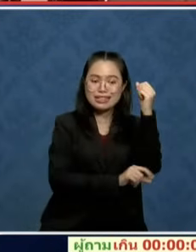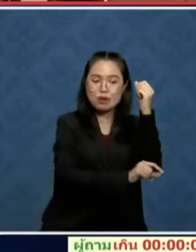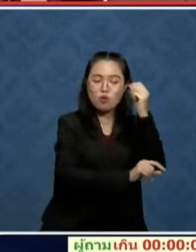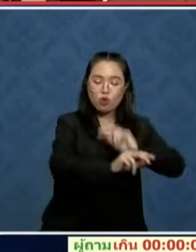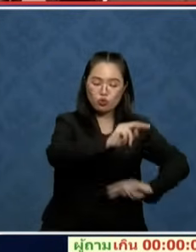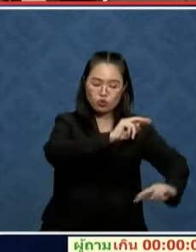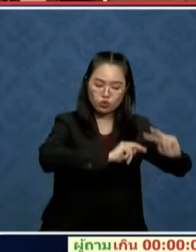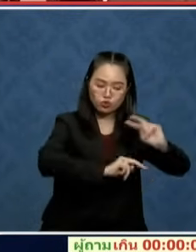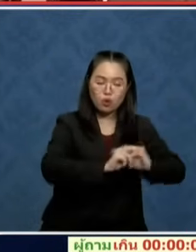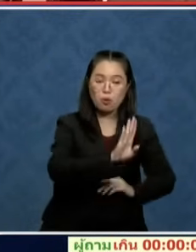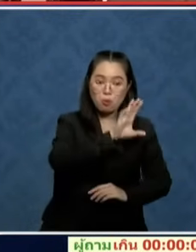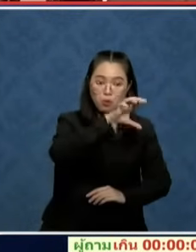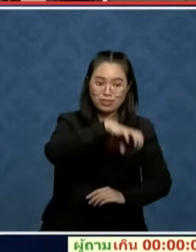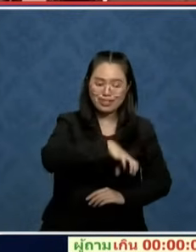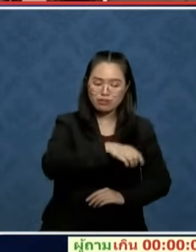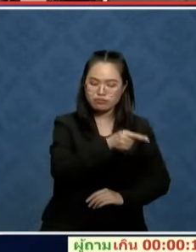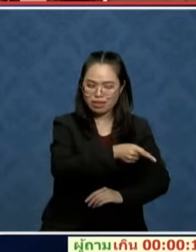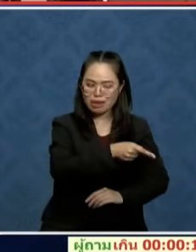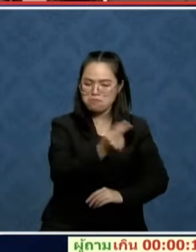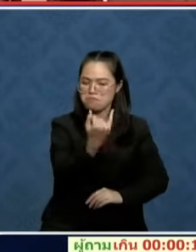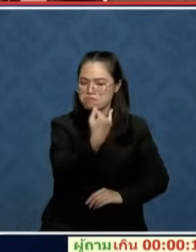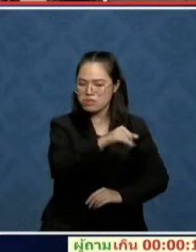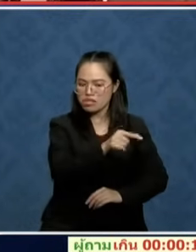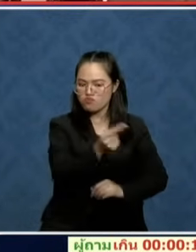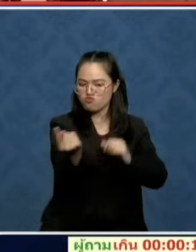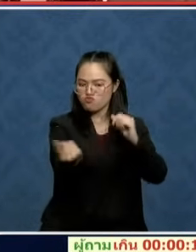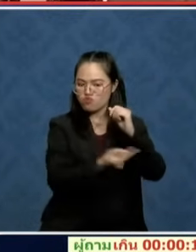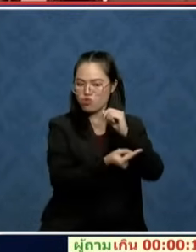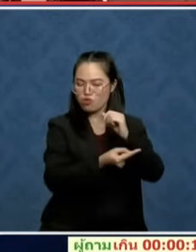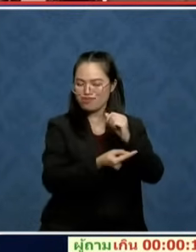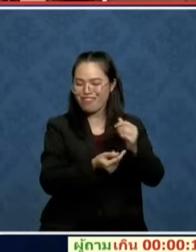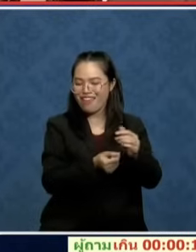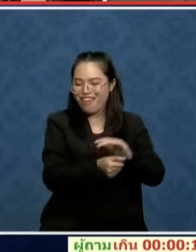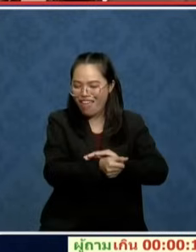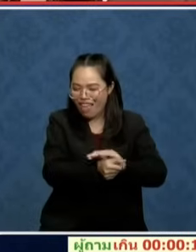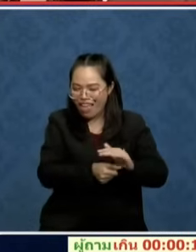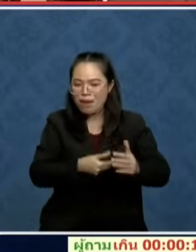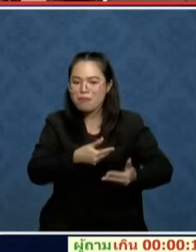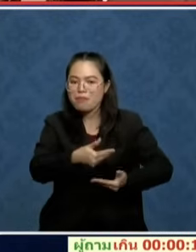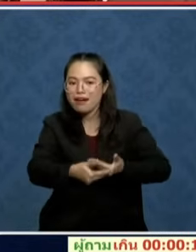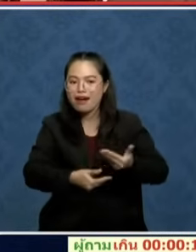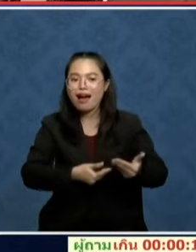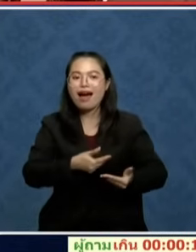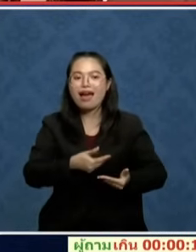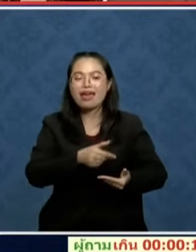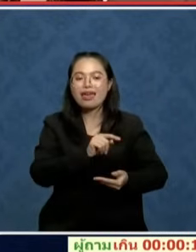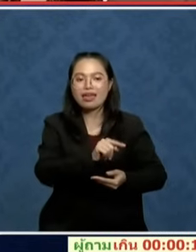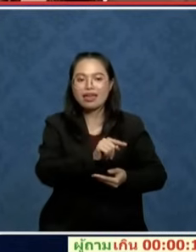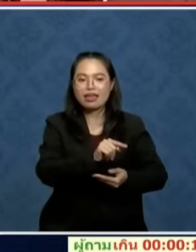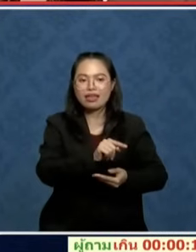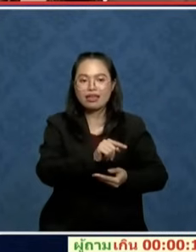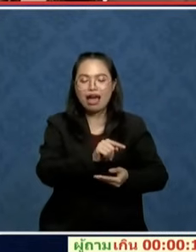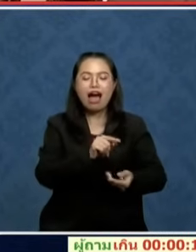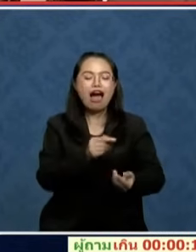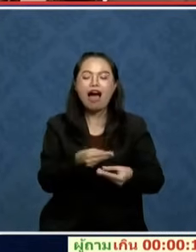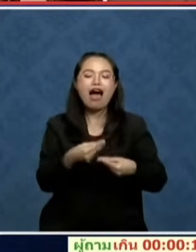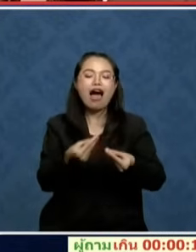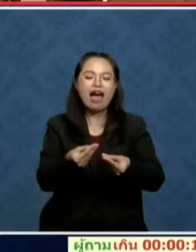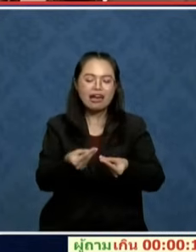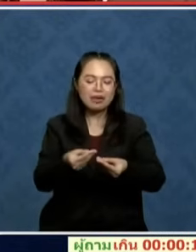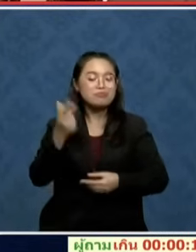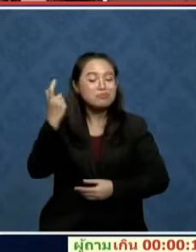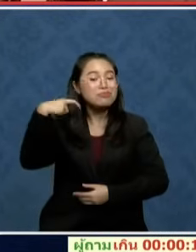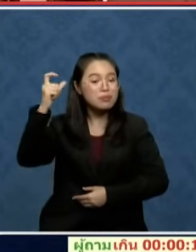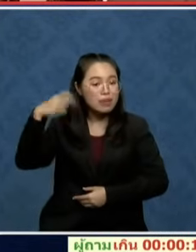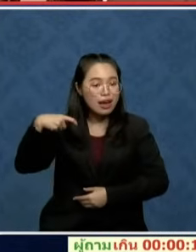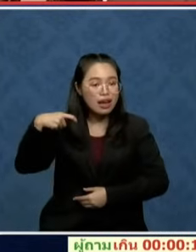ษัทนะครับที่ถูกลงโทษจริงจากการลักลอบขายโซน่านะครับให้กับรัฐบาลทหารเมียนมาผมคิดว่าเราสามารถใช้โมเดลนี้